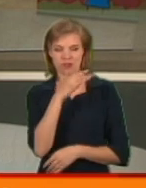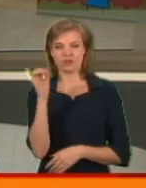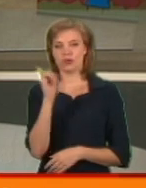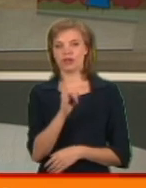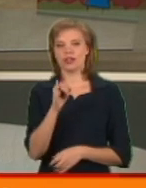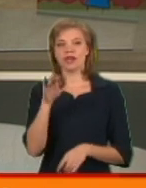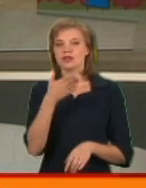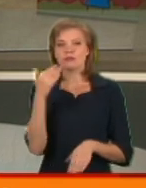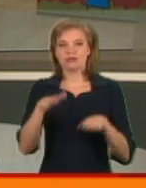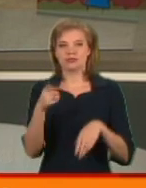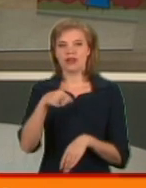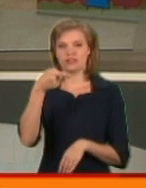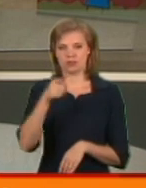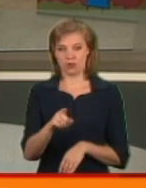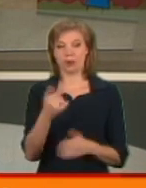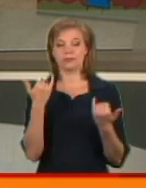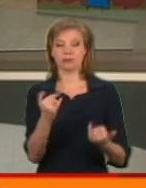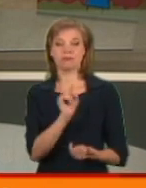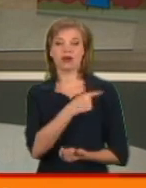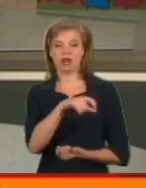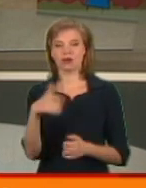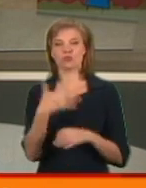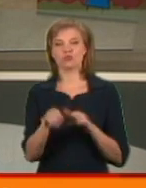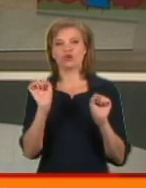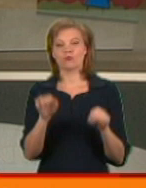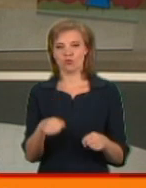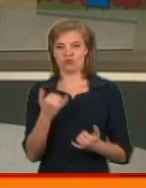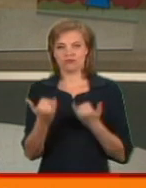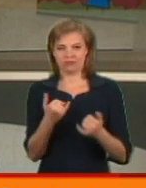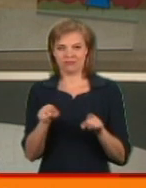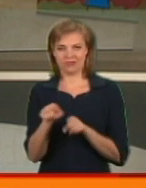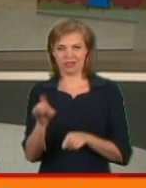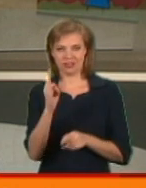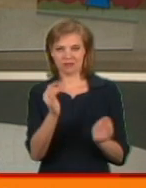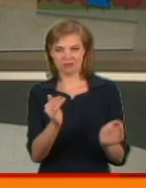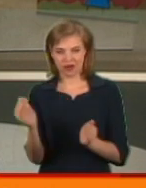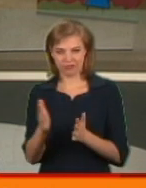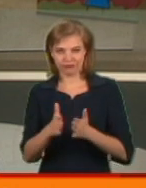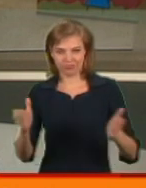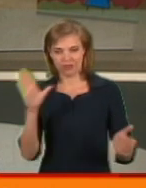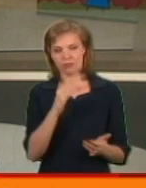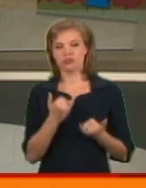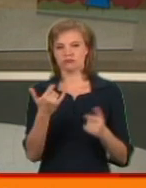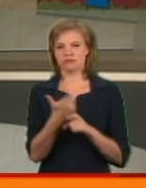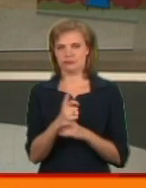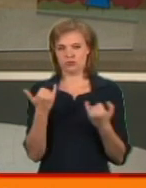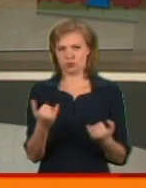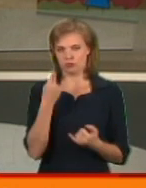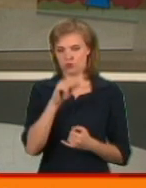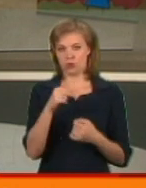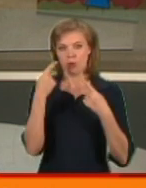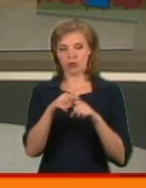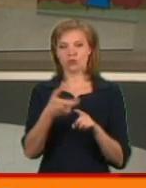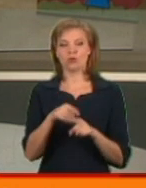передчасно і не важать навіть кілограма. Тепер лікарям стало можливим виходжувати таких малят завдяки надсучасному обладнанню. Тож